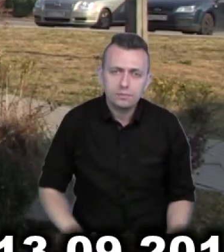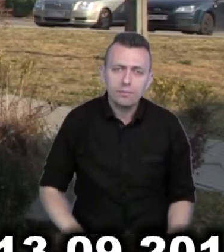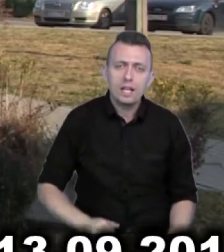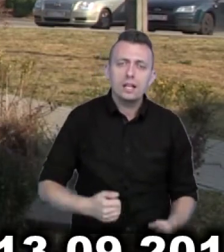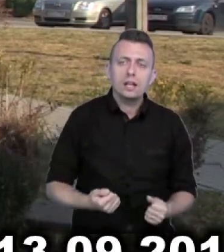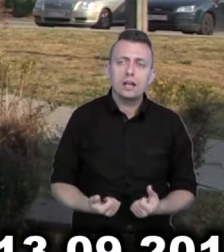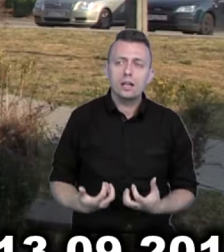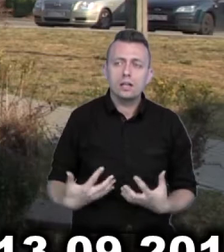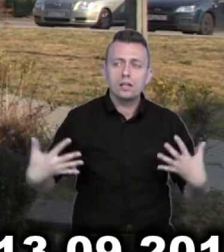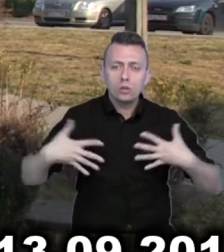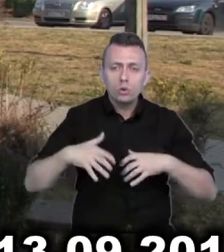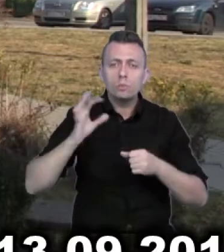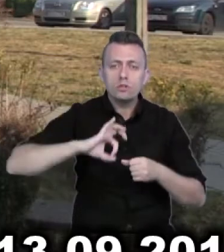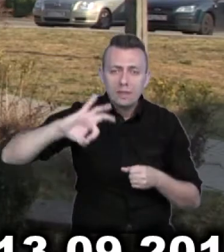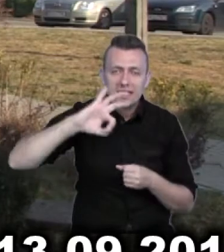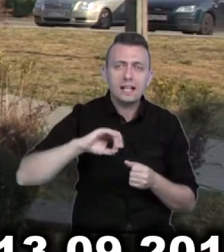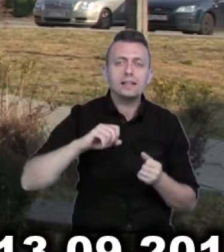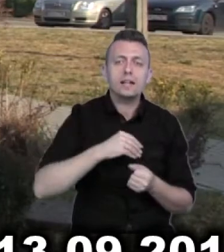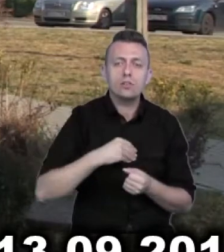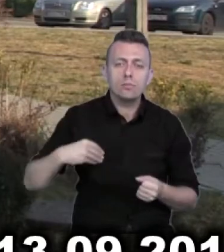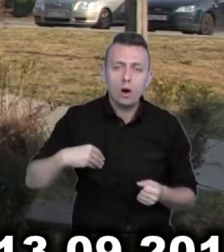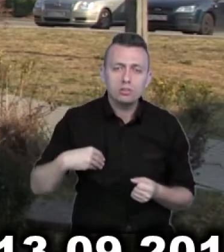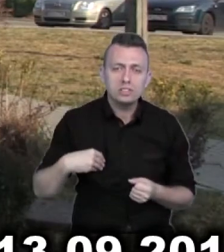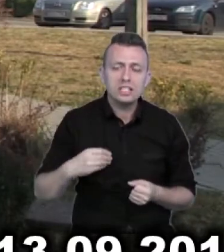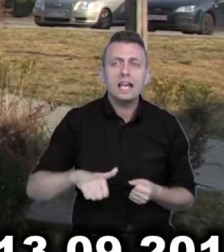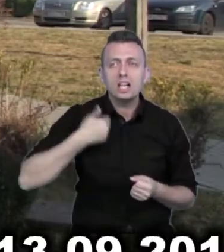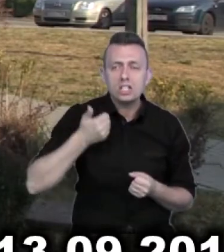Polsce, dyrektorem dwóch ośrodków w Łękinie i w Wroczynie.